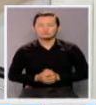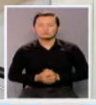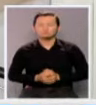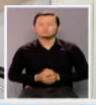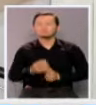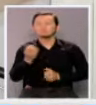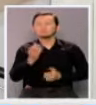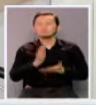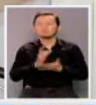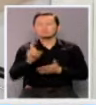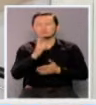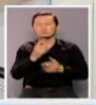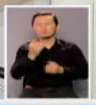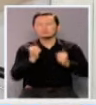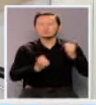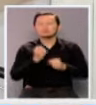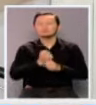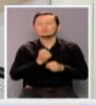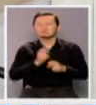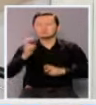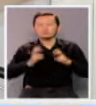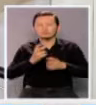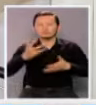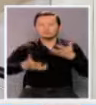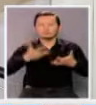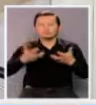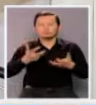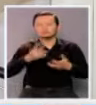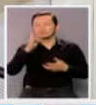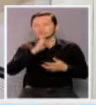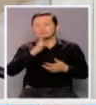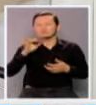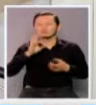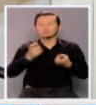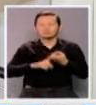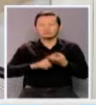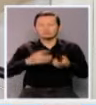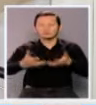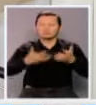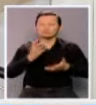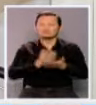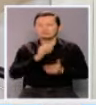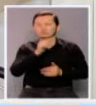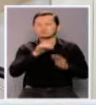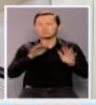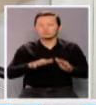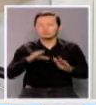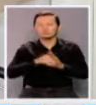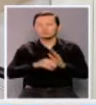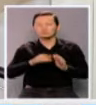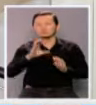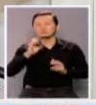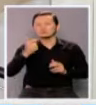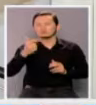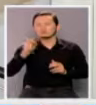Есть объекты химической промышленности, связанные с добычей и переработкой топливно-энергетических полезных ископаемых. Туда относятся месторождения